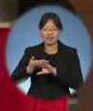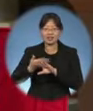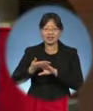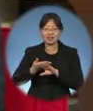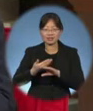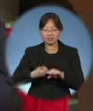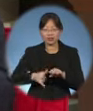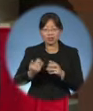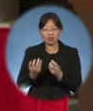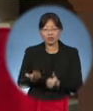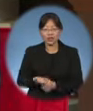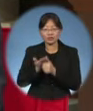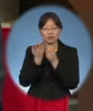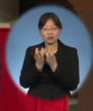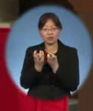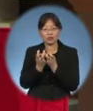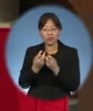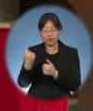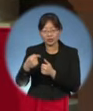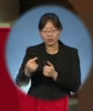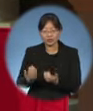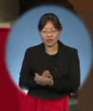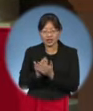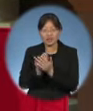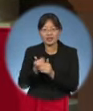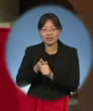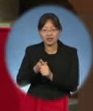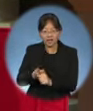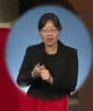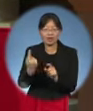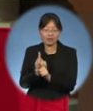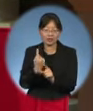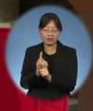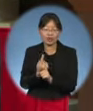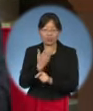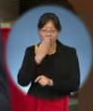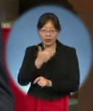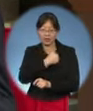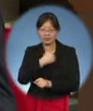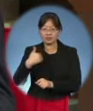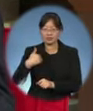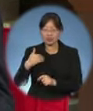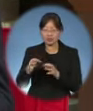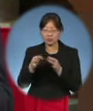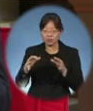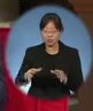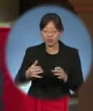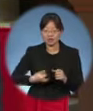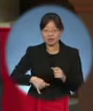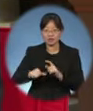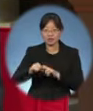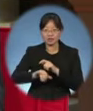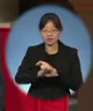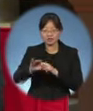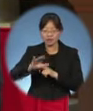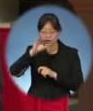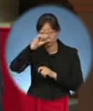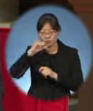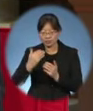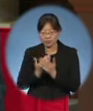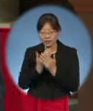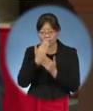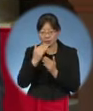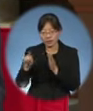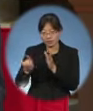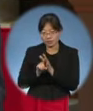아이가 어떻게 양육되고 어떻게 교육받느냐에 따라서 너무나 맞아요. 많은 부분 달라지고요. 네. 네. 우리가 그동안 이 아이가 조금 더 좋은 발달을 할 수